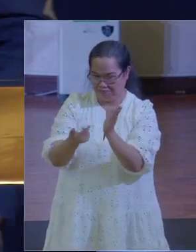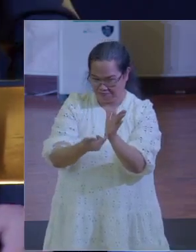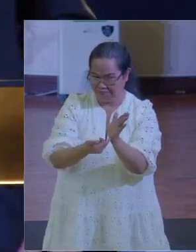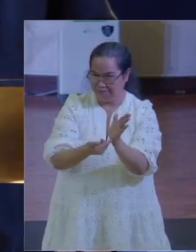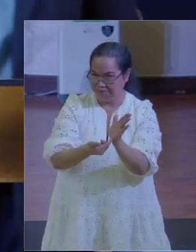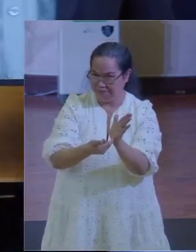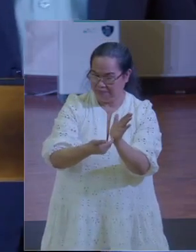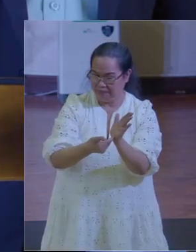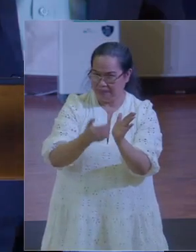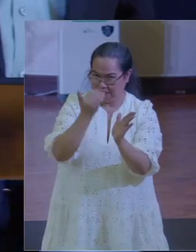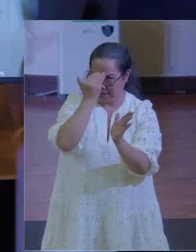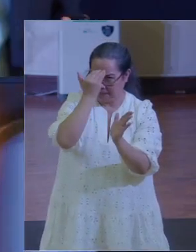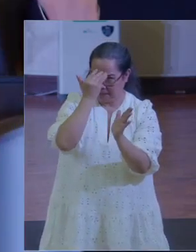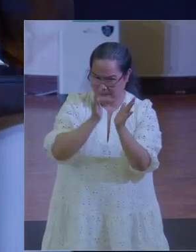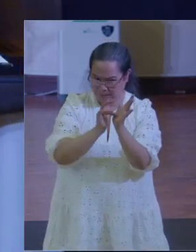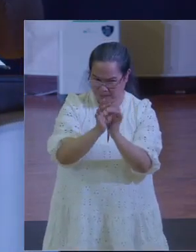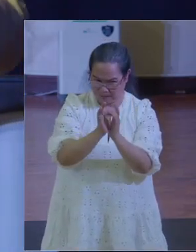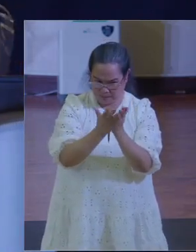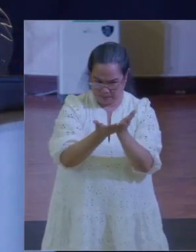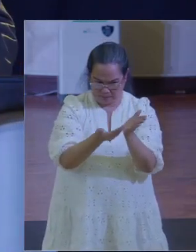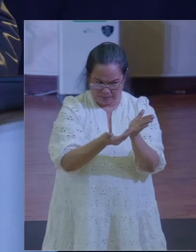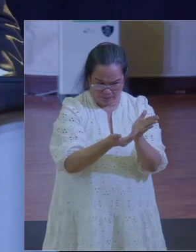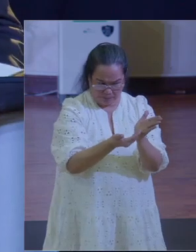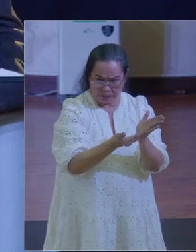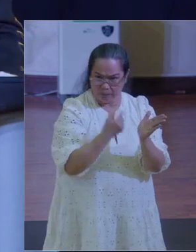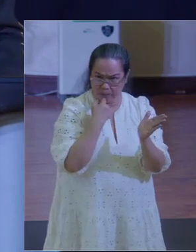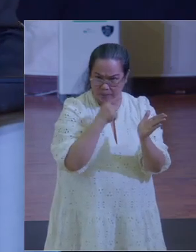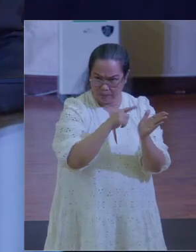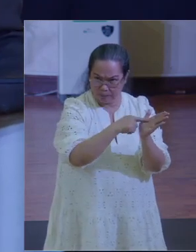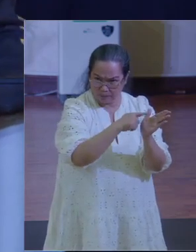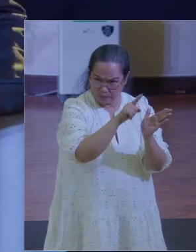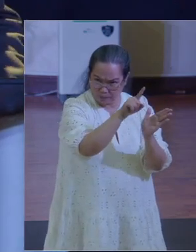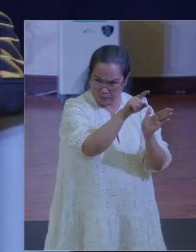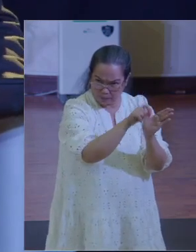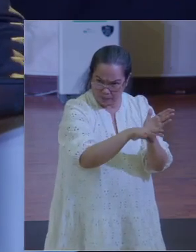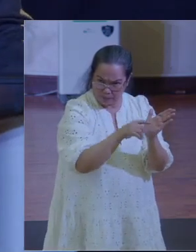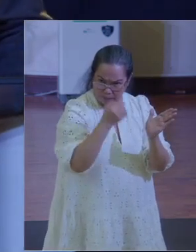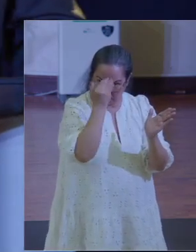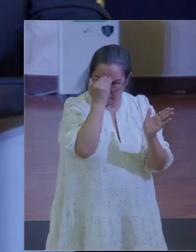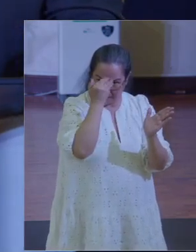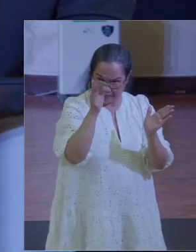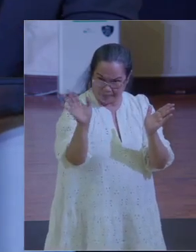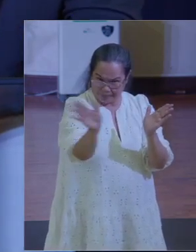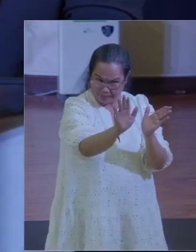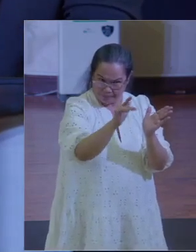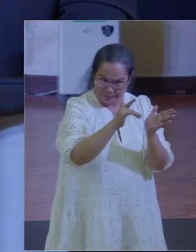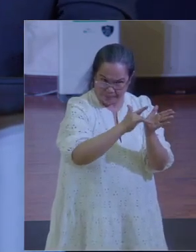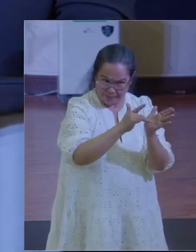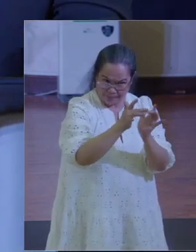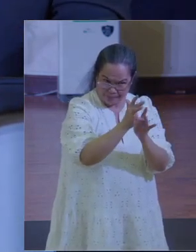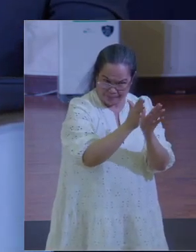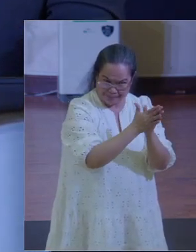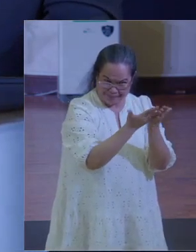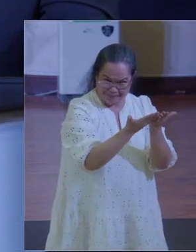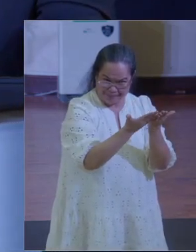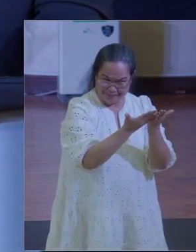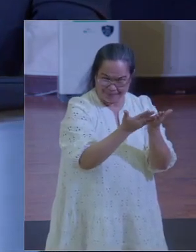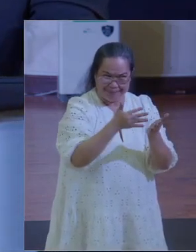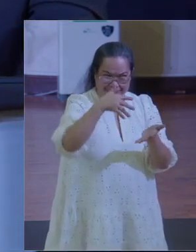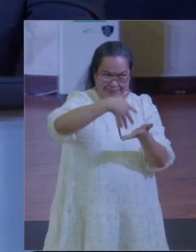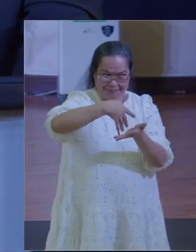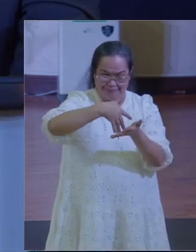alam natin ang Biblia ay ang ating sukatan. Kaya dapat familiar tayo. Yung nga pong mga nag-aaral